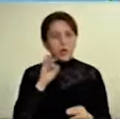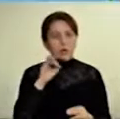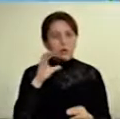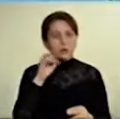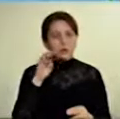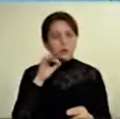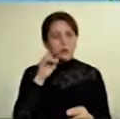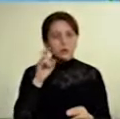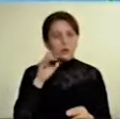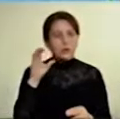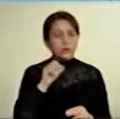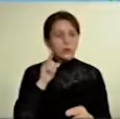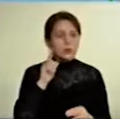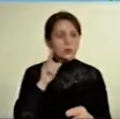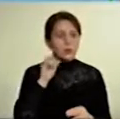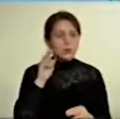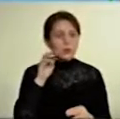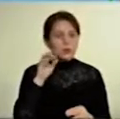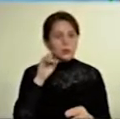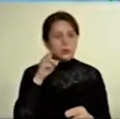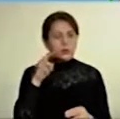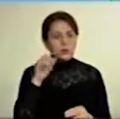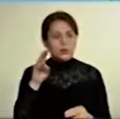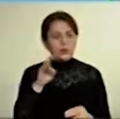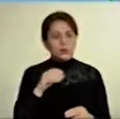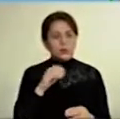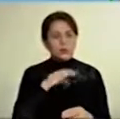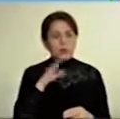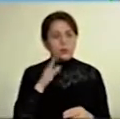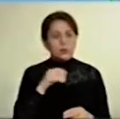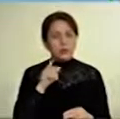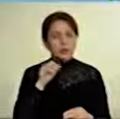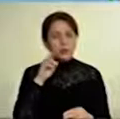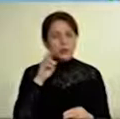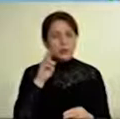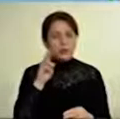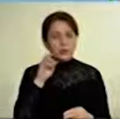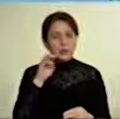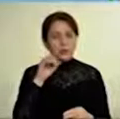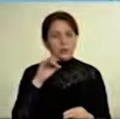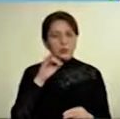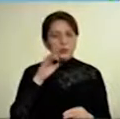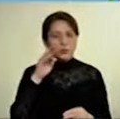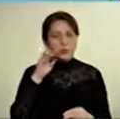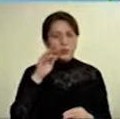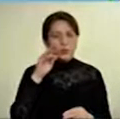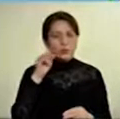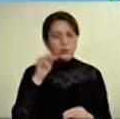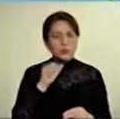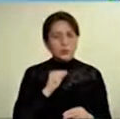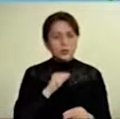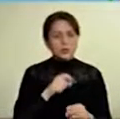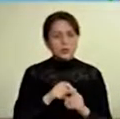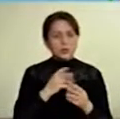gektar xadan foydalanildi. Gektar yunoncha hektar so'zidan olingan bo'lib, 100 ar degan